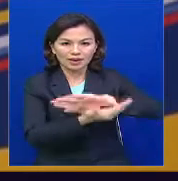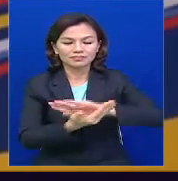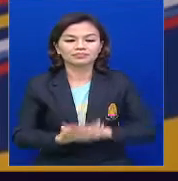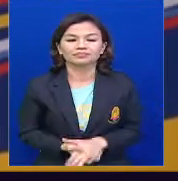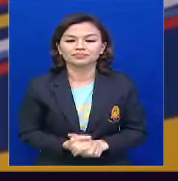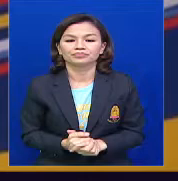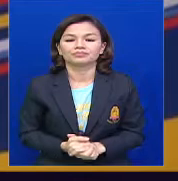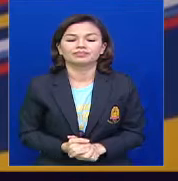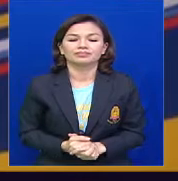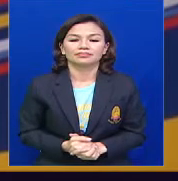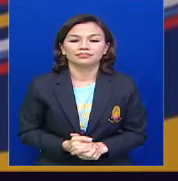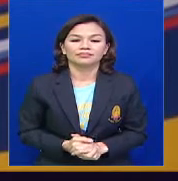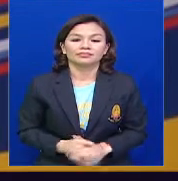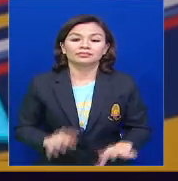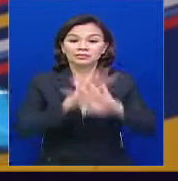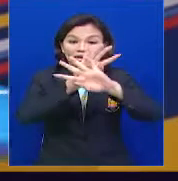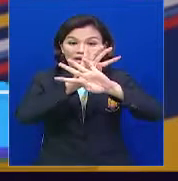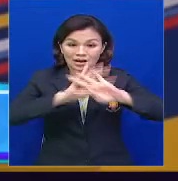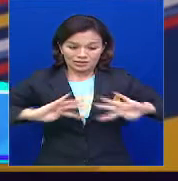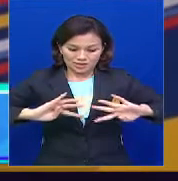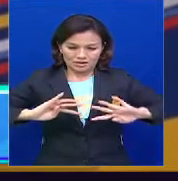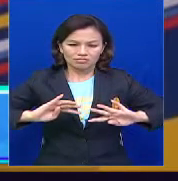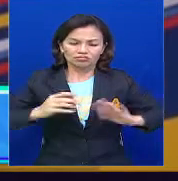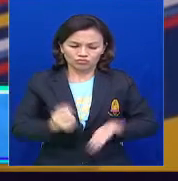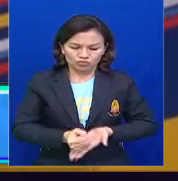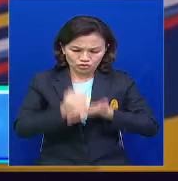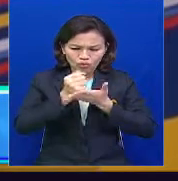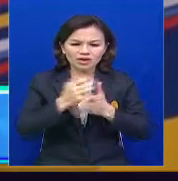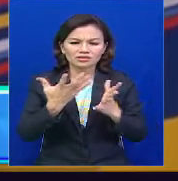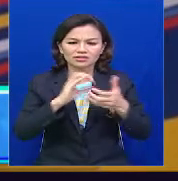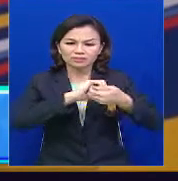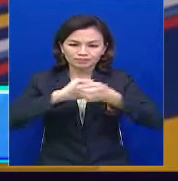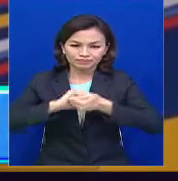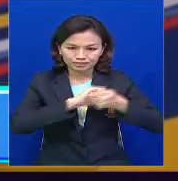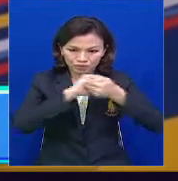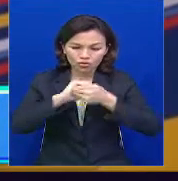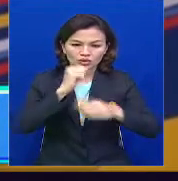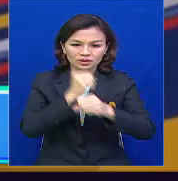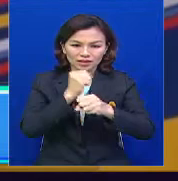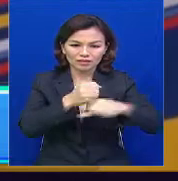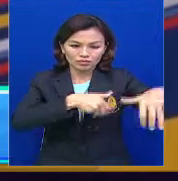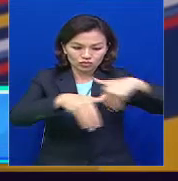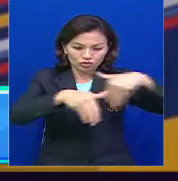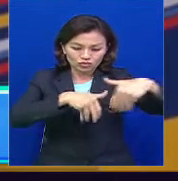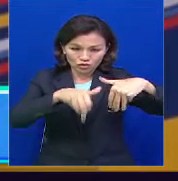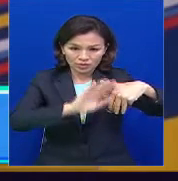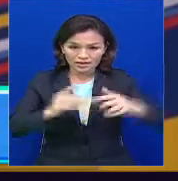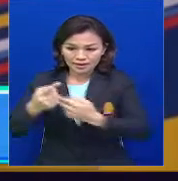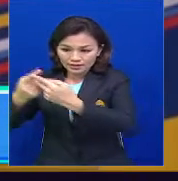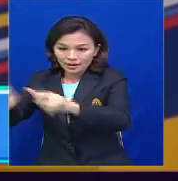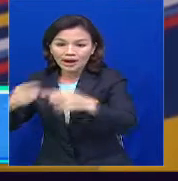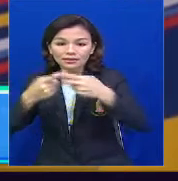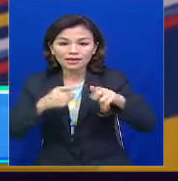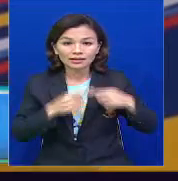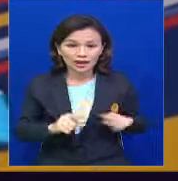อาเซียนนั้นได้สร้างความเป็นบรรทัดฐานของการอยู่ร่วมกันอย่างสันติในภูมิภาคจากการเป็นพื้นบ้านที่มีความแตกต่างทั้งระบ